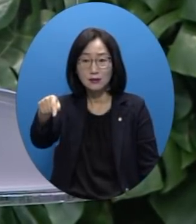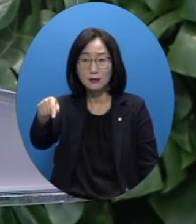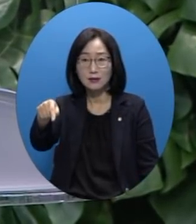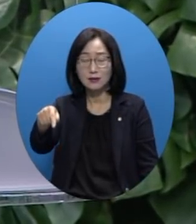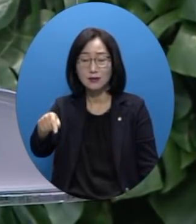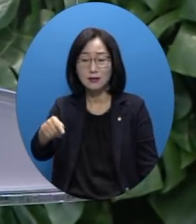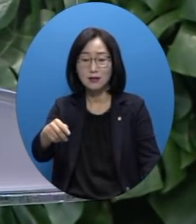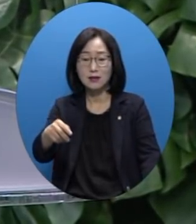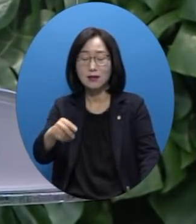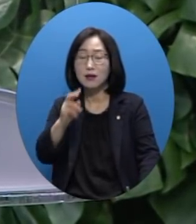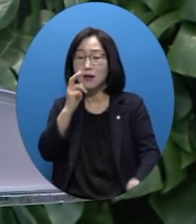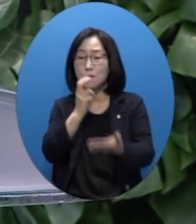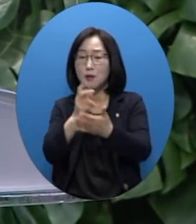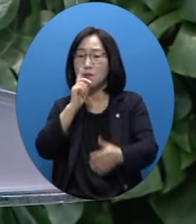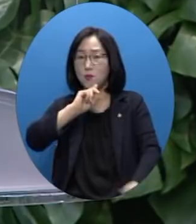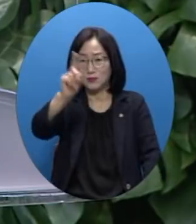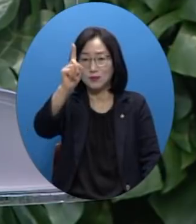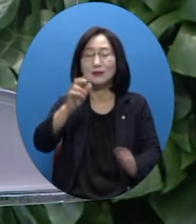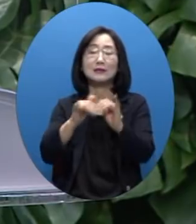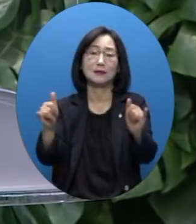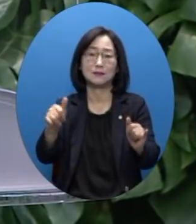원고로 나타나서